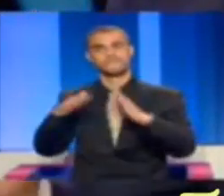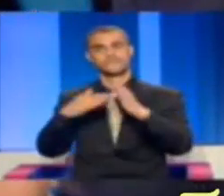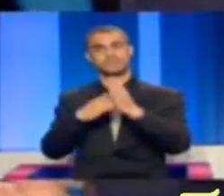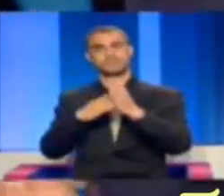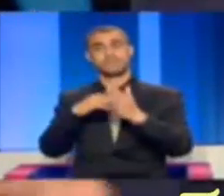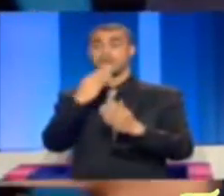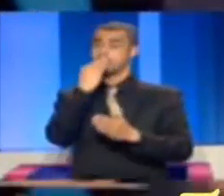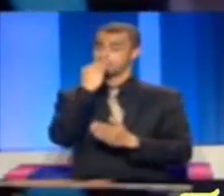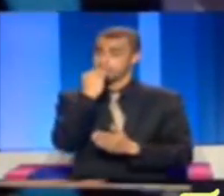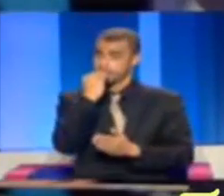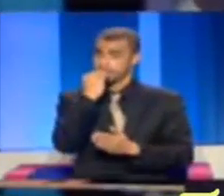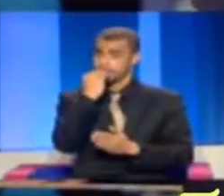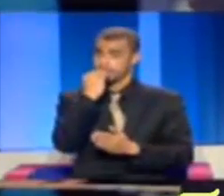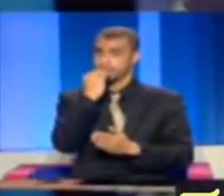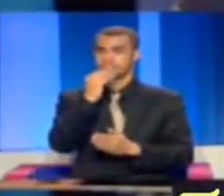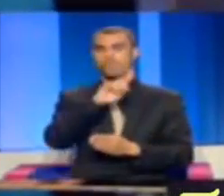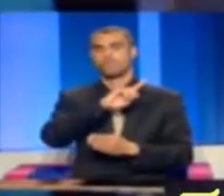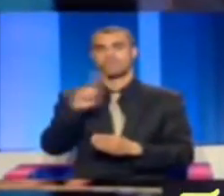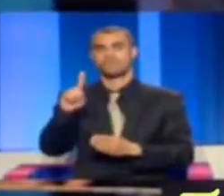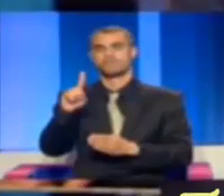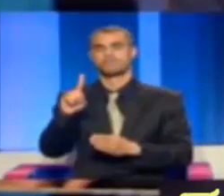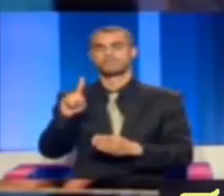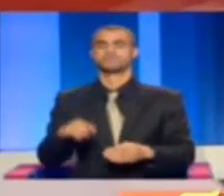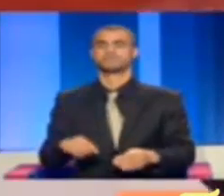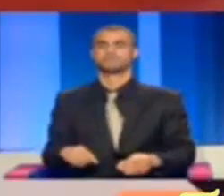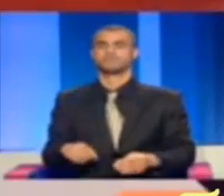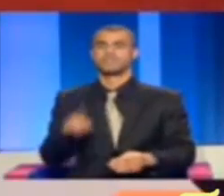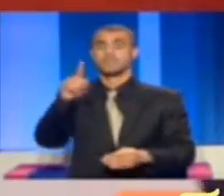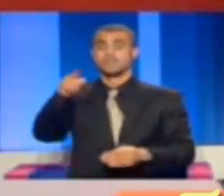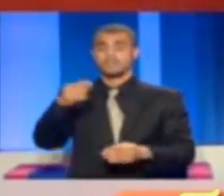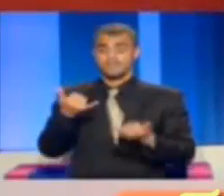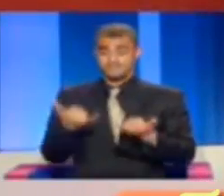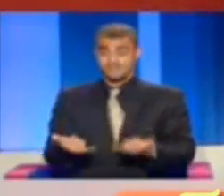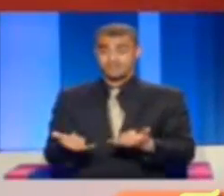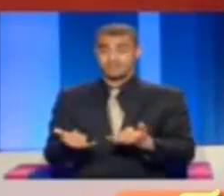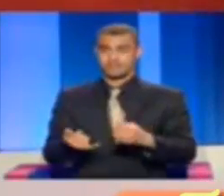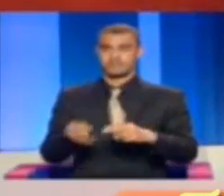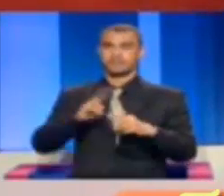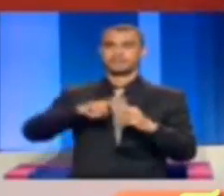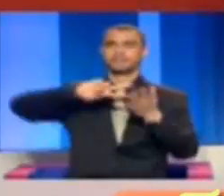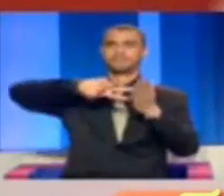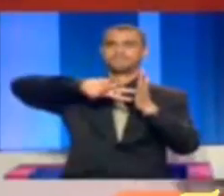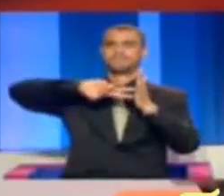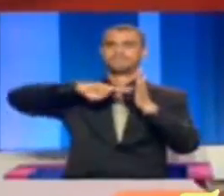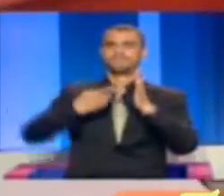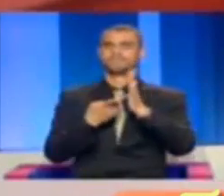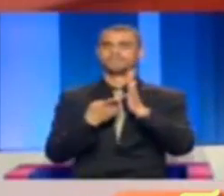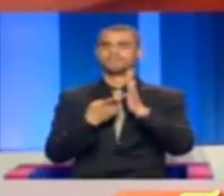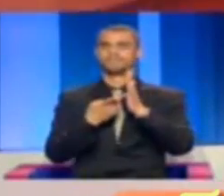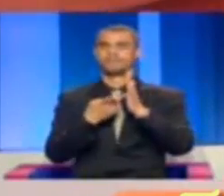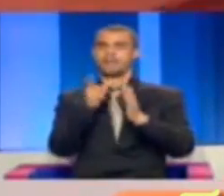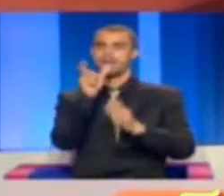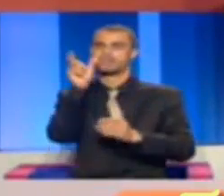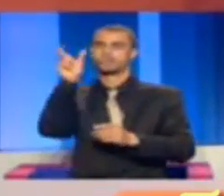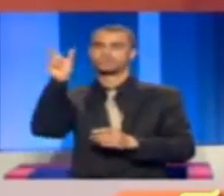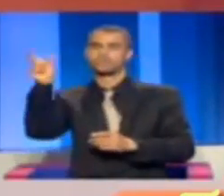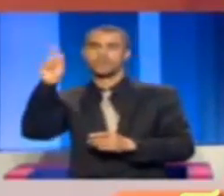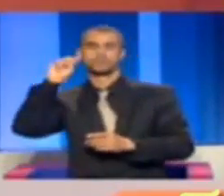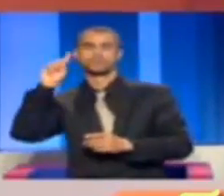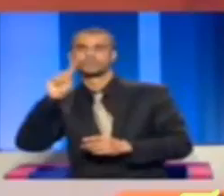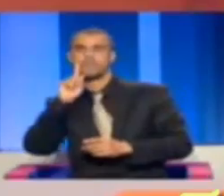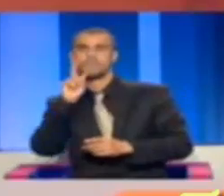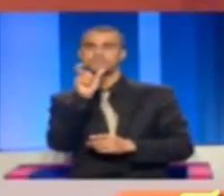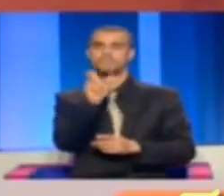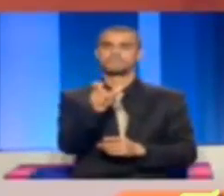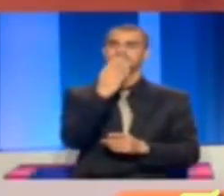ونناقشوا الصمم بواحد الشكل من الاشكال، بلا ما ربما نصحوا حتى العنوان ديال حلقتنا اليوم اللي هو الصم، ماشي الصم والبكم كيف ما